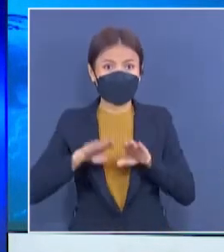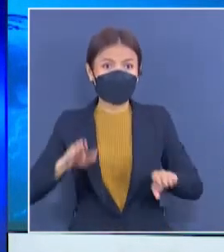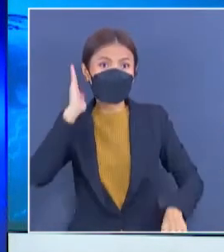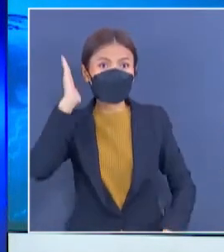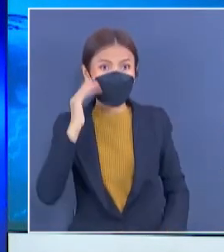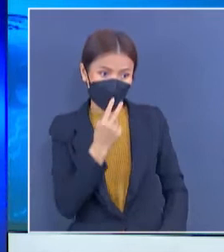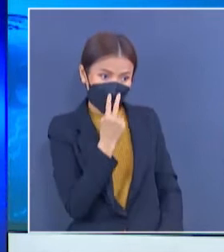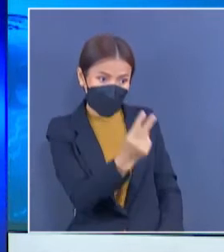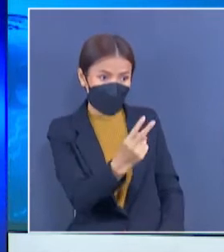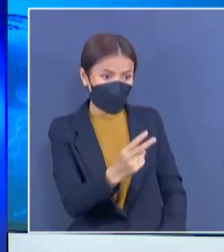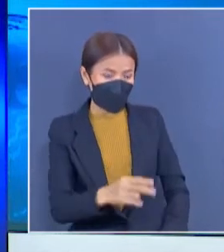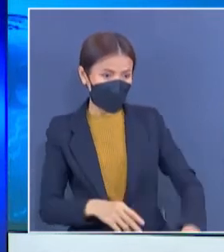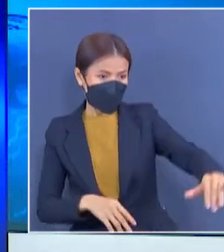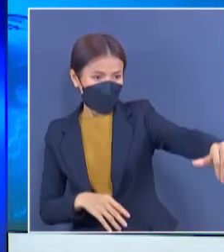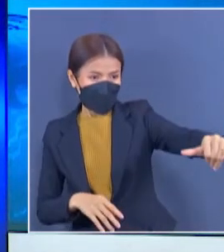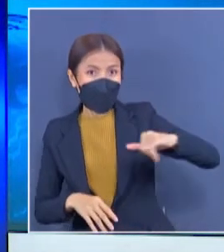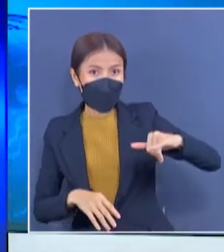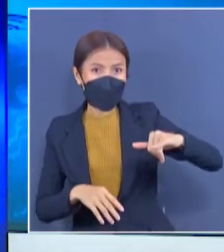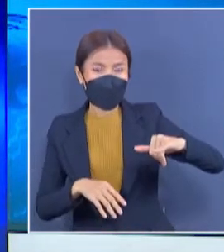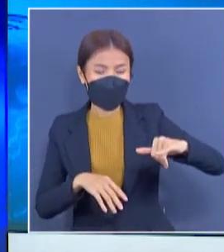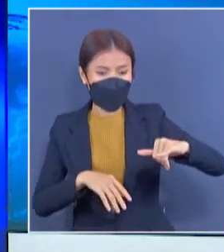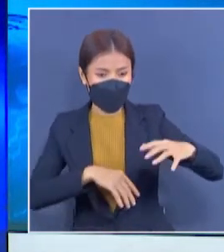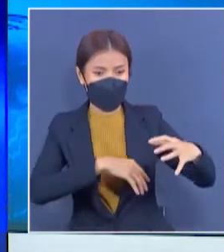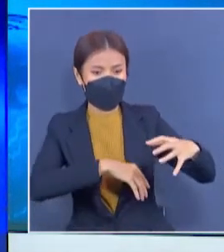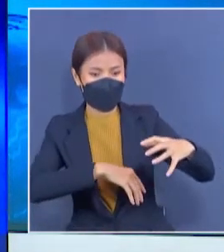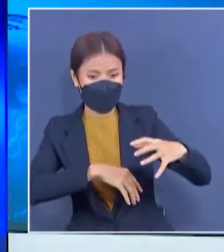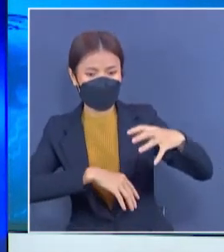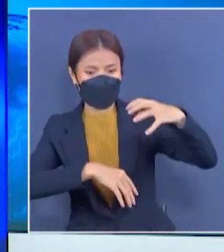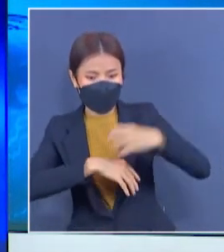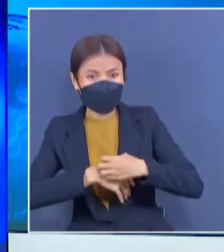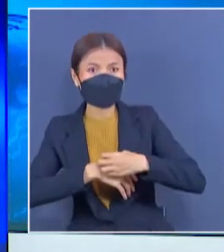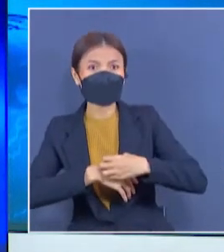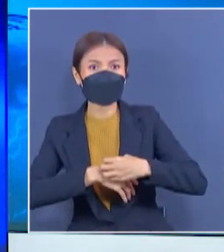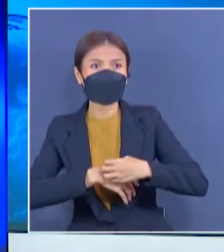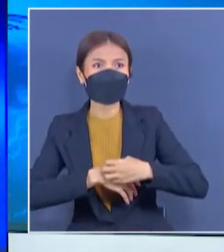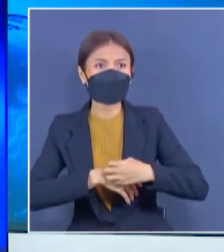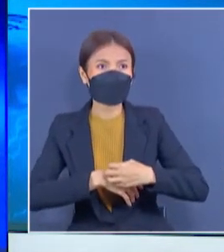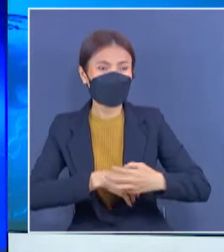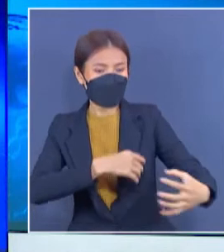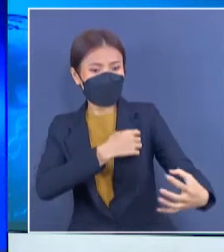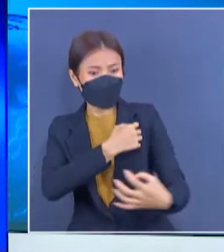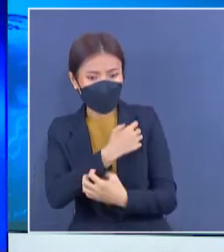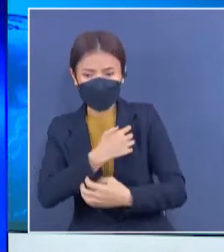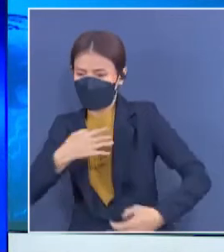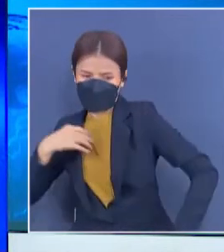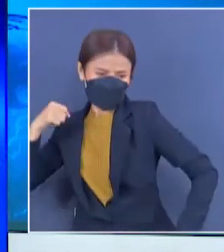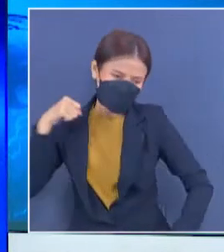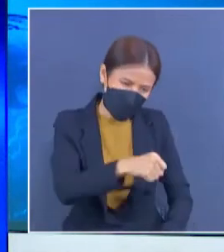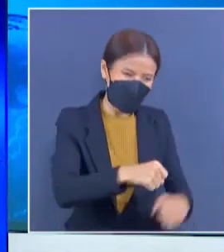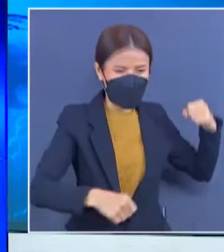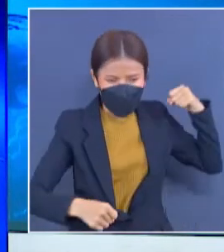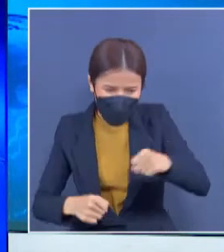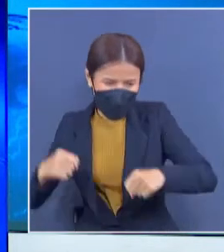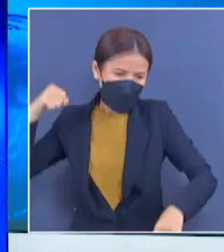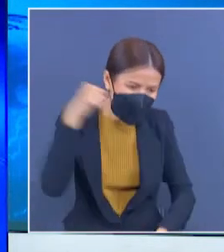มันยาวๆเนี่ยแหละแล้วมันกัดเข้าที่ขาแล้วโอ้โหใจเด็ดจริงๆหันไปสู้หันไปชกกับมันชกทั้งปากชกทั้งจมูกชกลำตัวด้ว